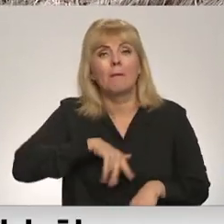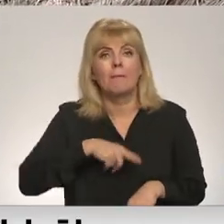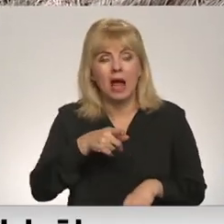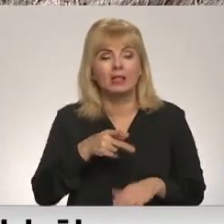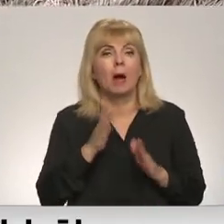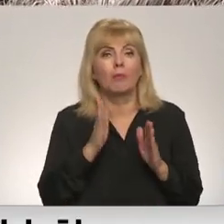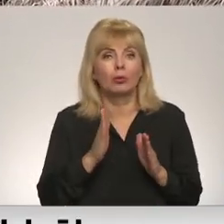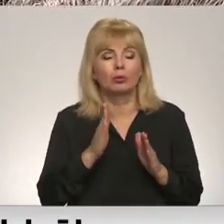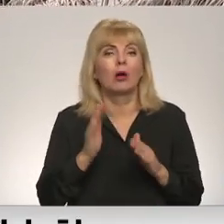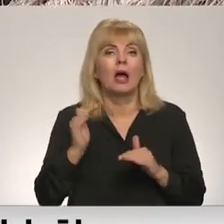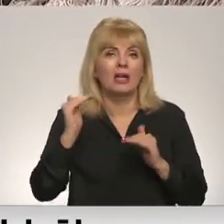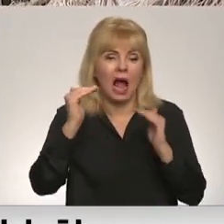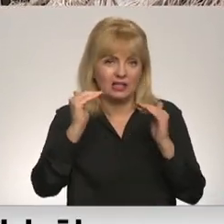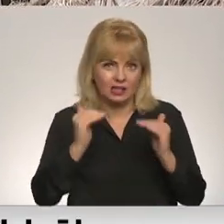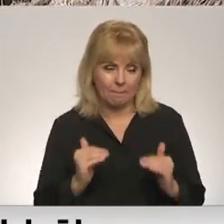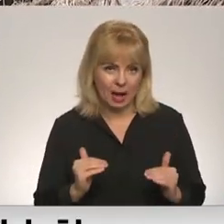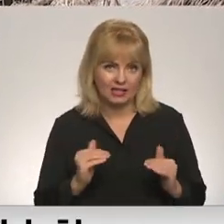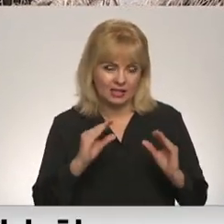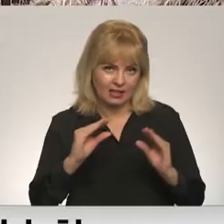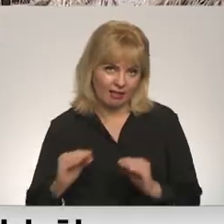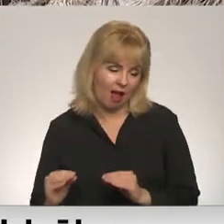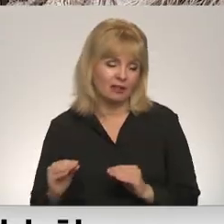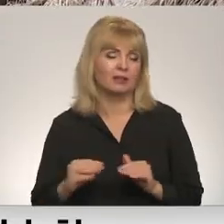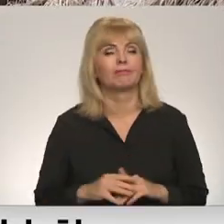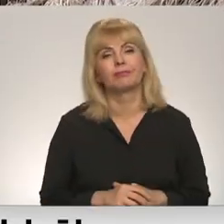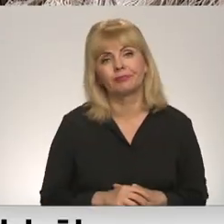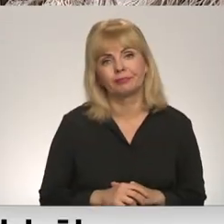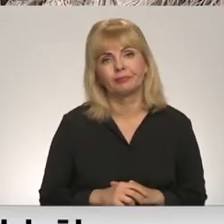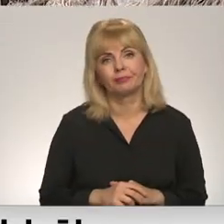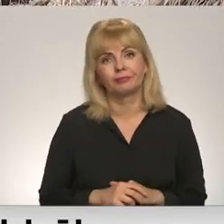tam būtu jākrītās. Dāvids Frenefelds, Ivans Milovs, Latvijas televīzija.